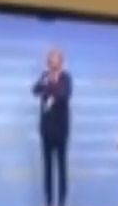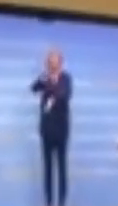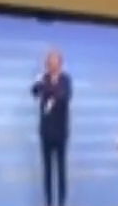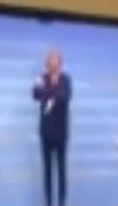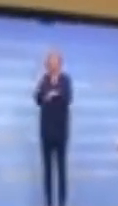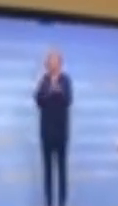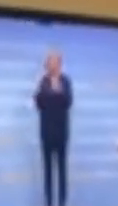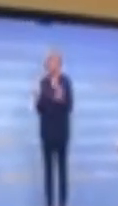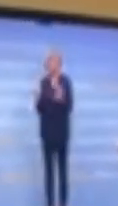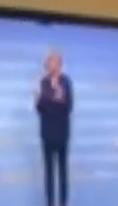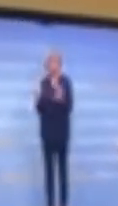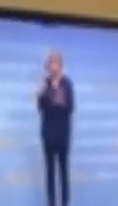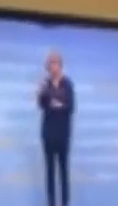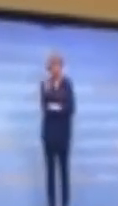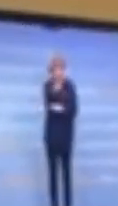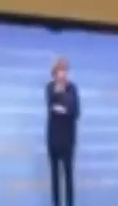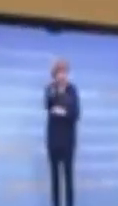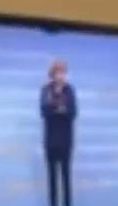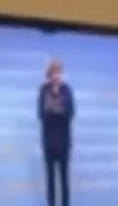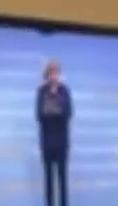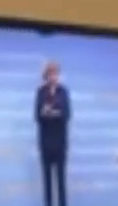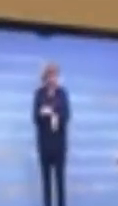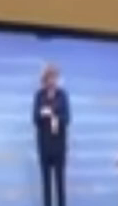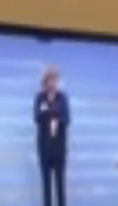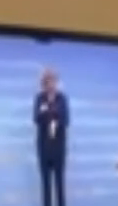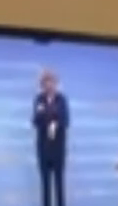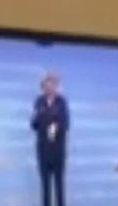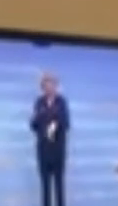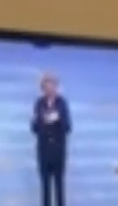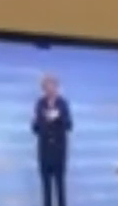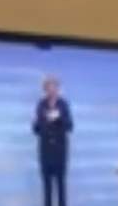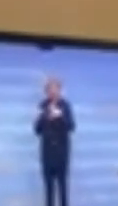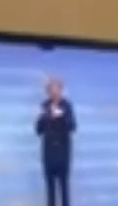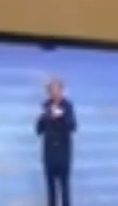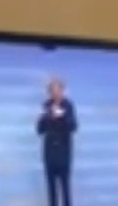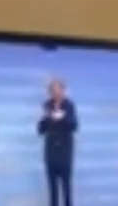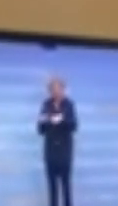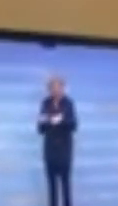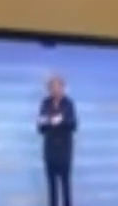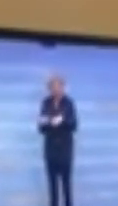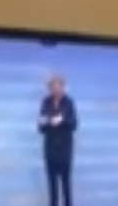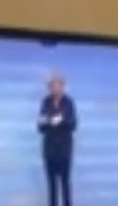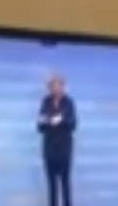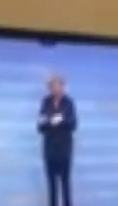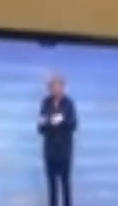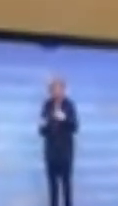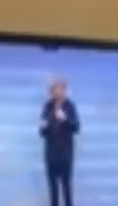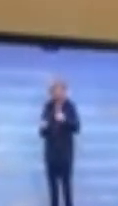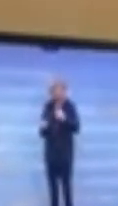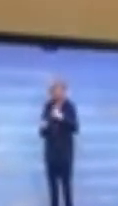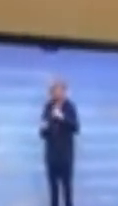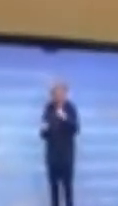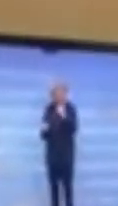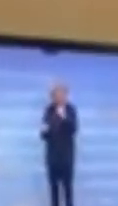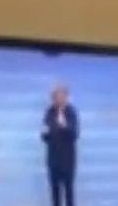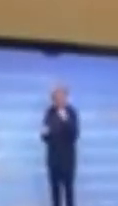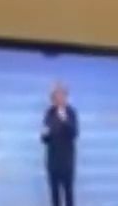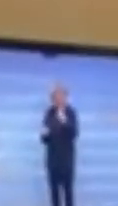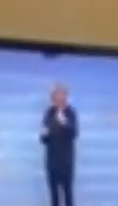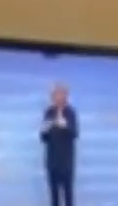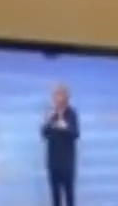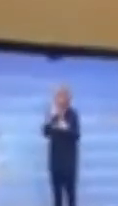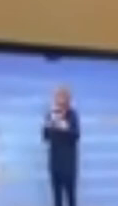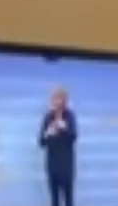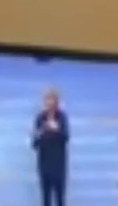7:45. En het bezorgen ook? Ga ik voor uitzoeken. Even kijken hoor, dat durf ik niet met zekerheid te zeggen. Hij staat niet op een